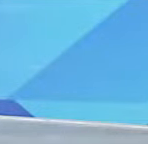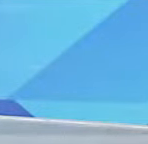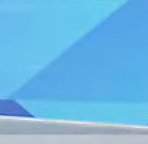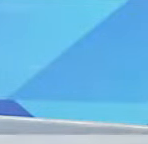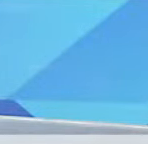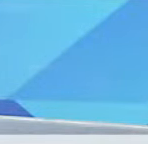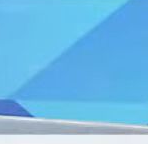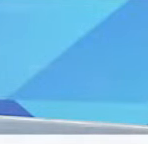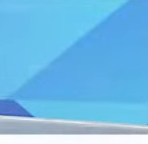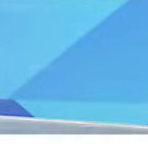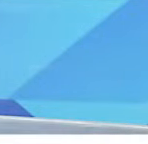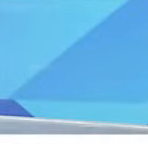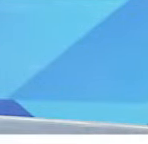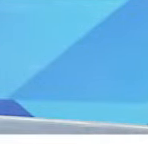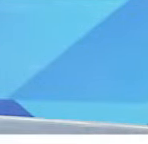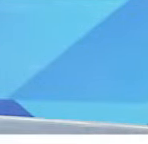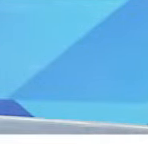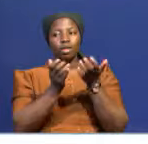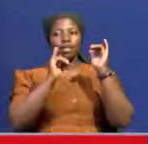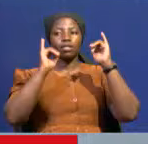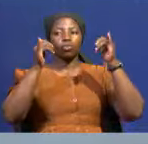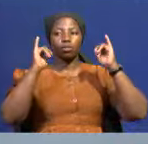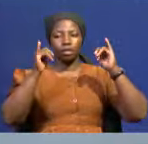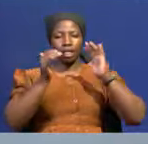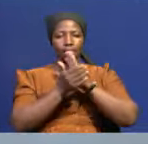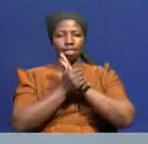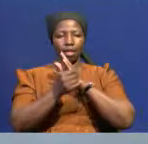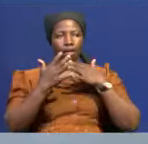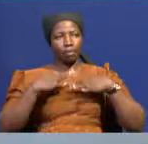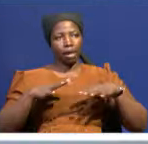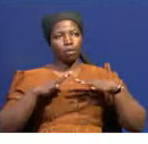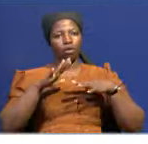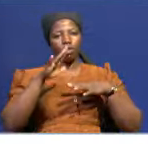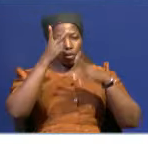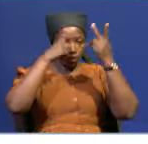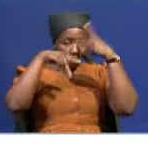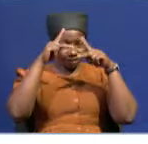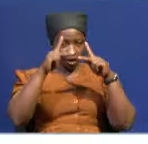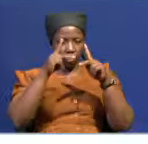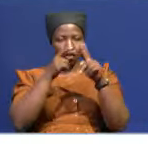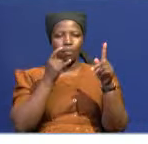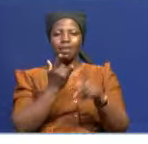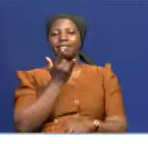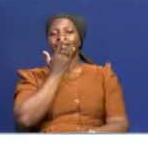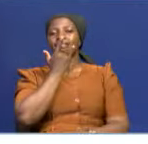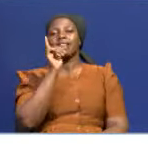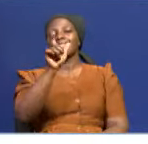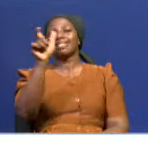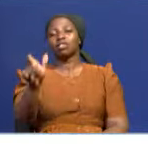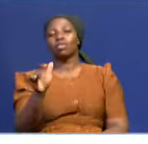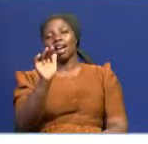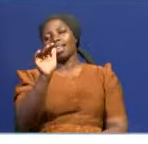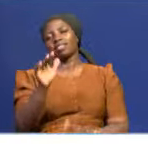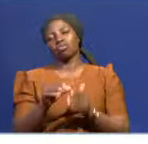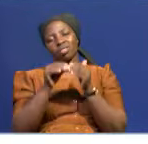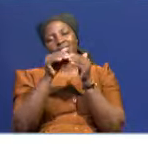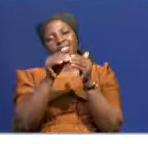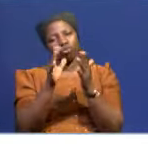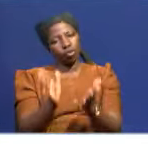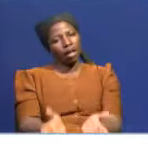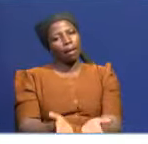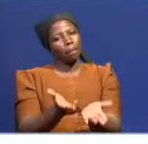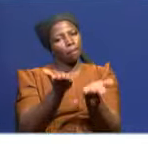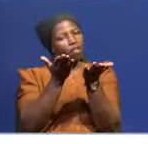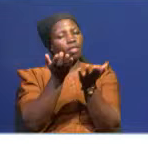Katika taarifa za biashara, wataalam kutoka eneo la Nyanza wanapaswa kuwa katika mstari wa mbele katika kuimarisha uchumi wa eneo